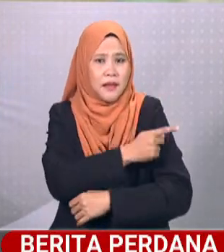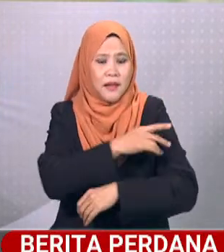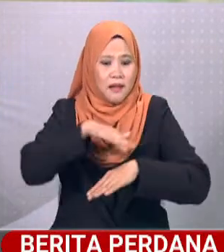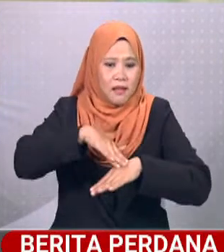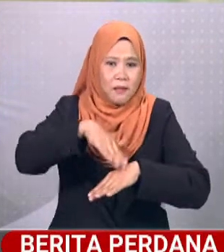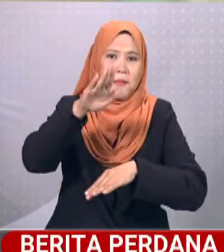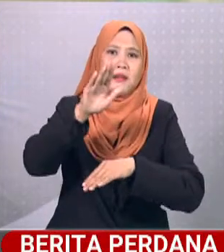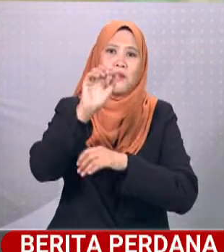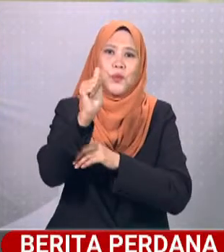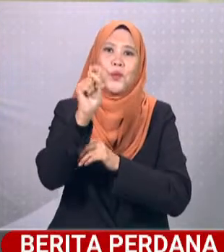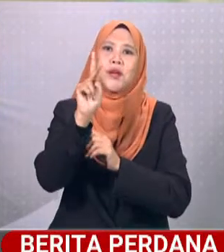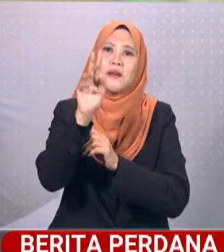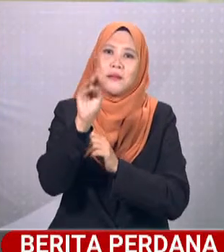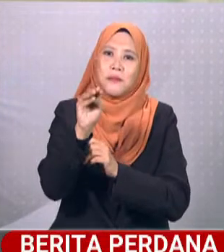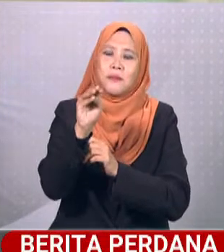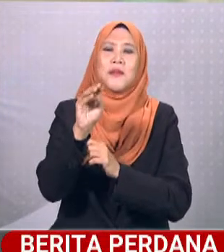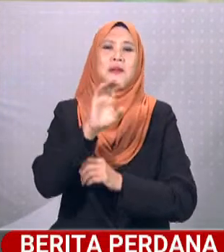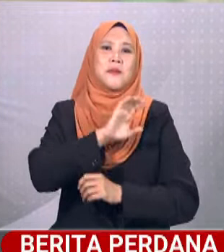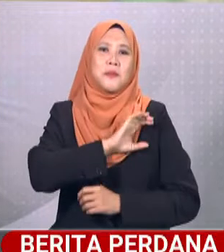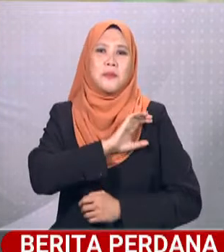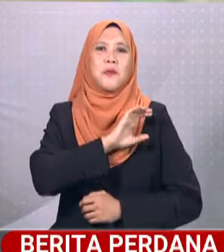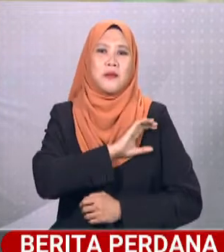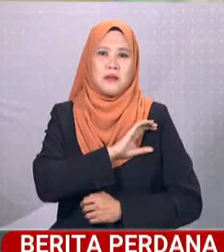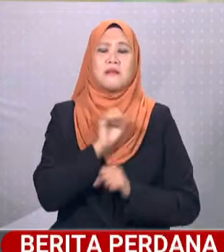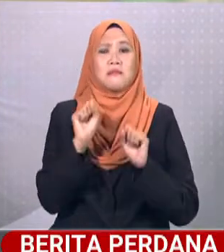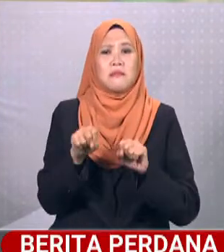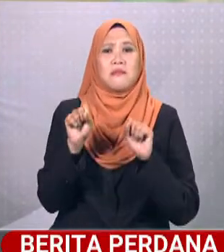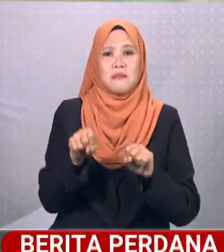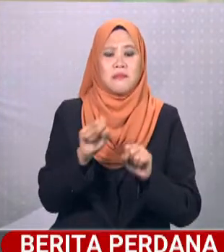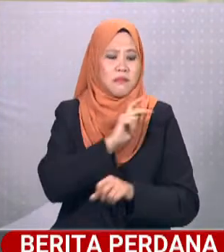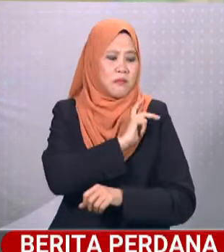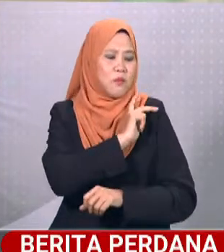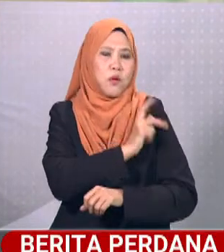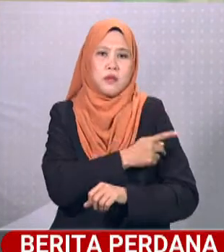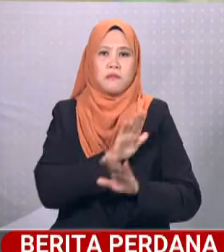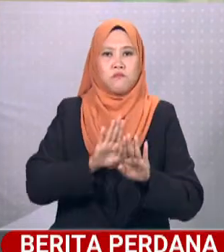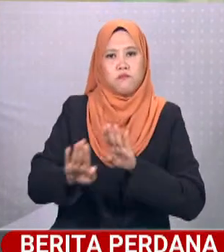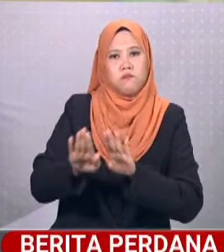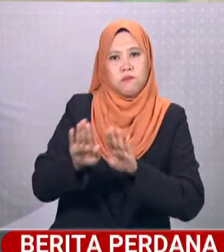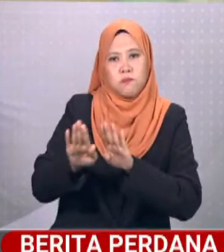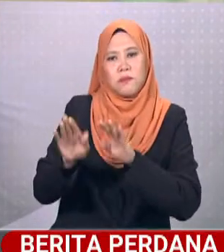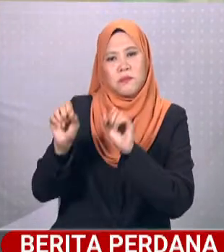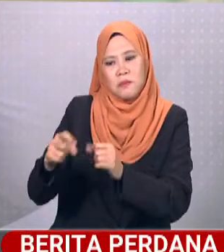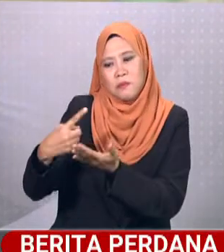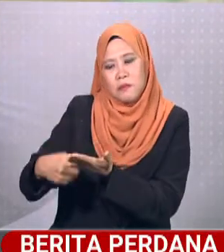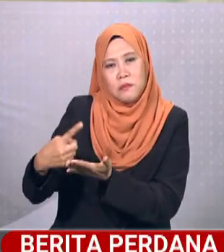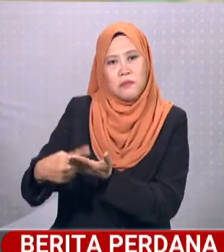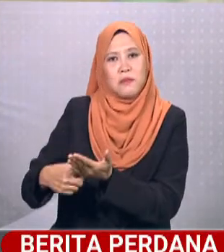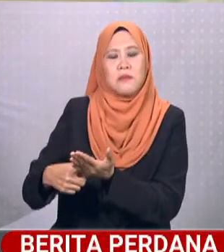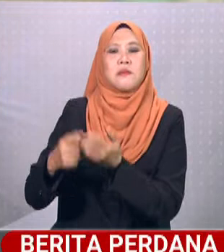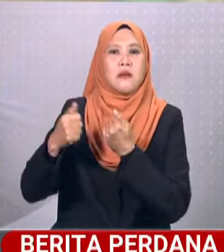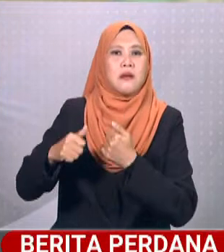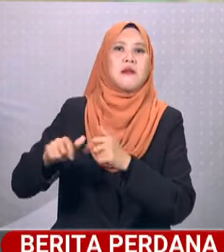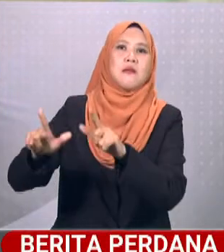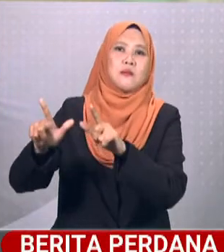daripada 10 km, pihak polis juga diberikan kuasa budi bicara untuk melepaskan